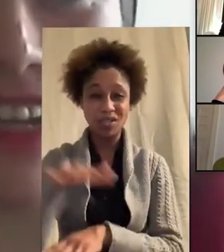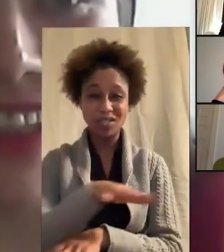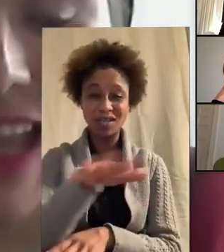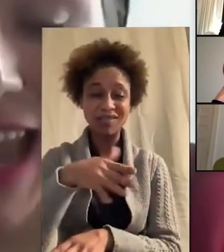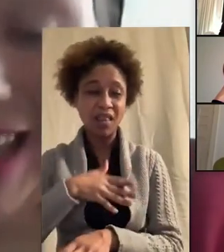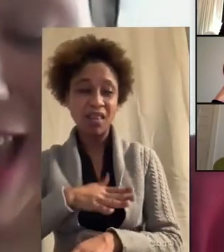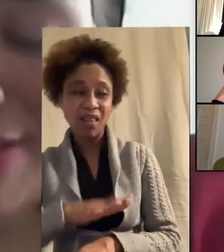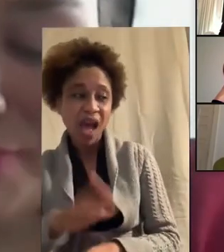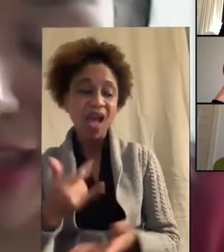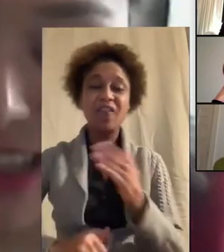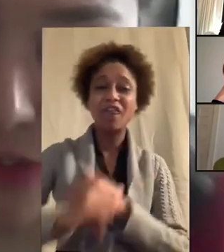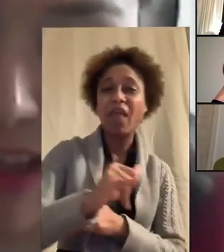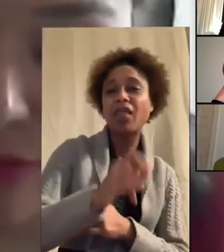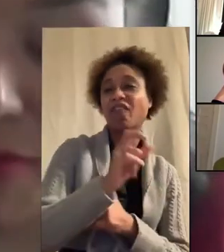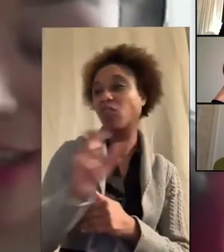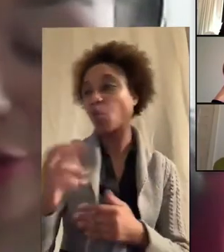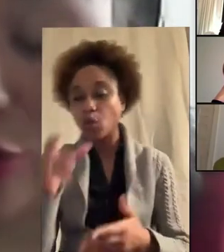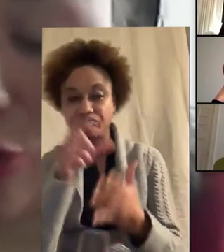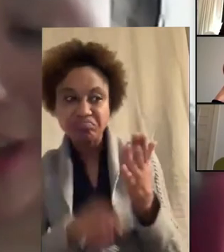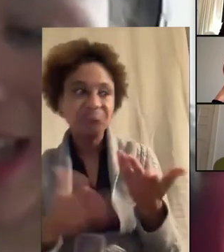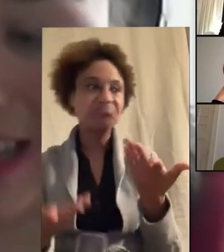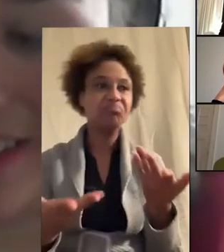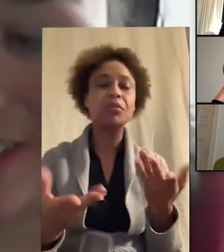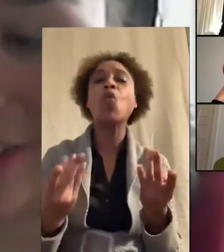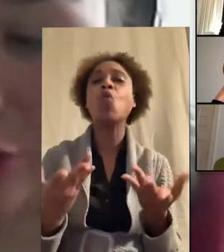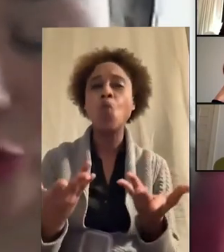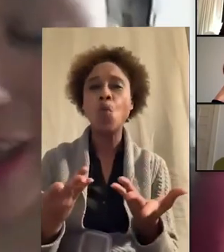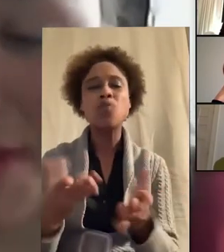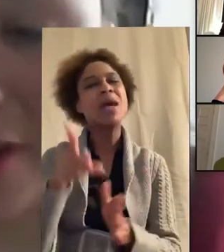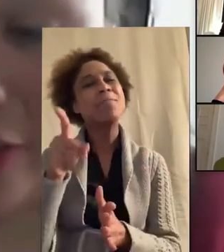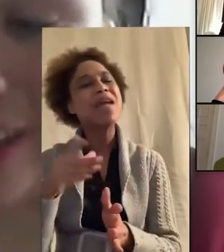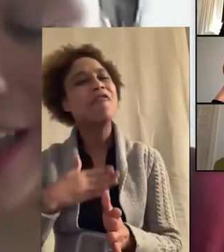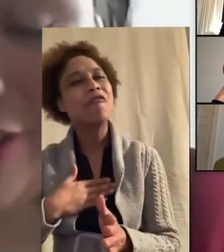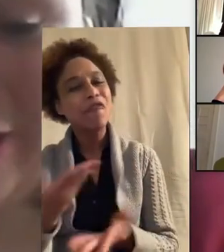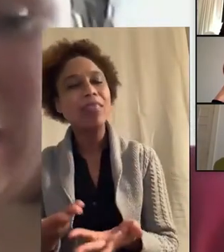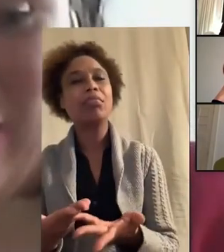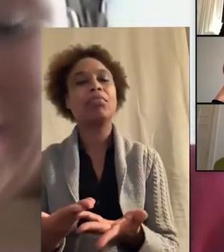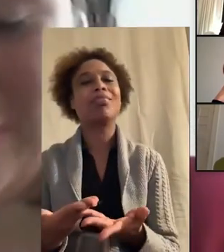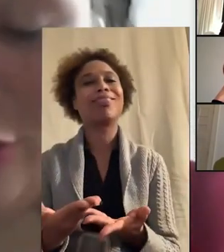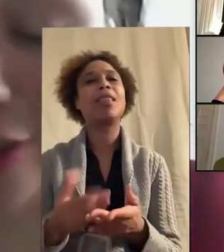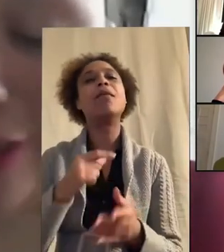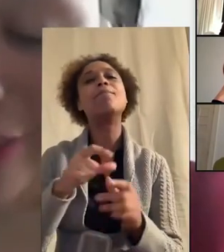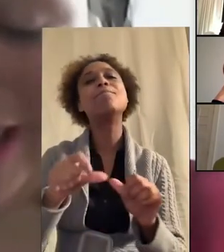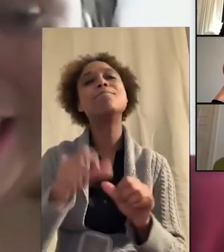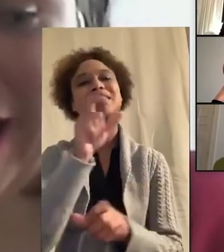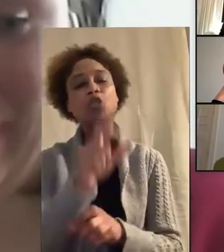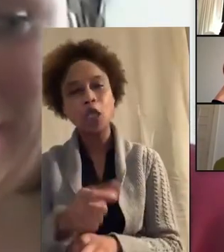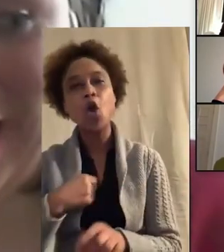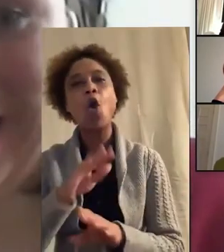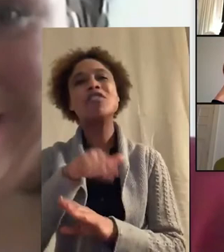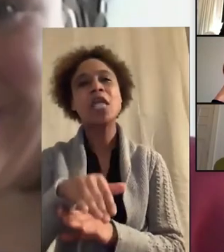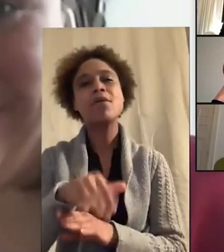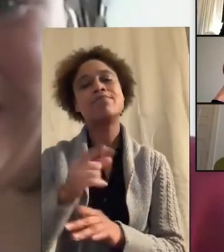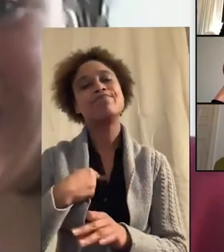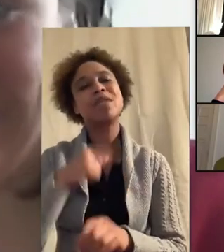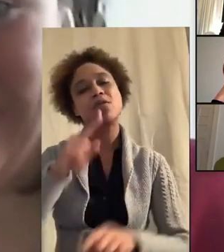ja, één blik is vaak voor mij al genoeg. En een ondernemer kan dan echt wel heel erg teleurgesteld reageren van, ja,